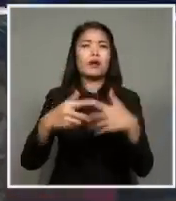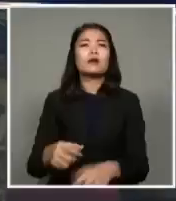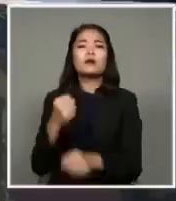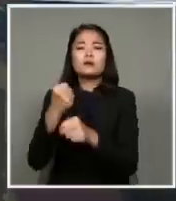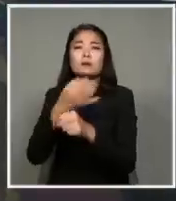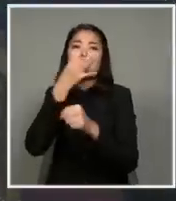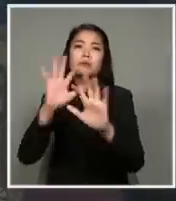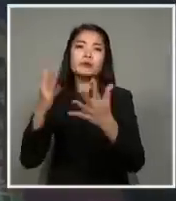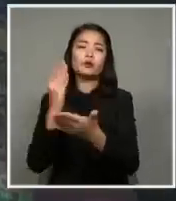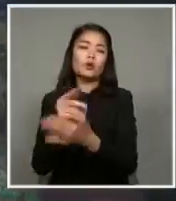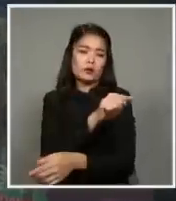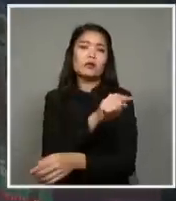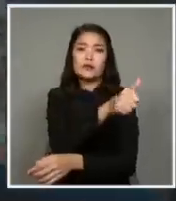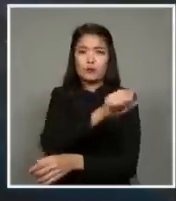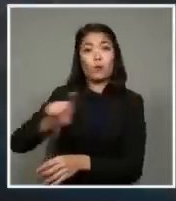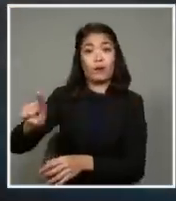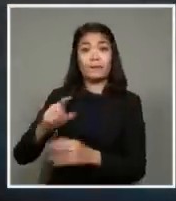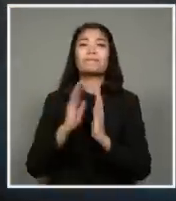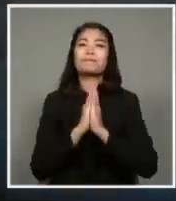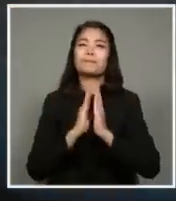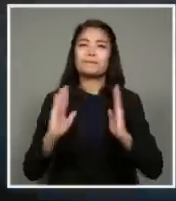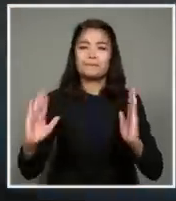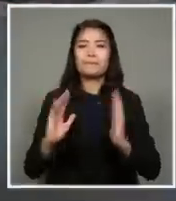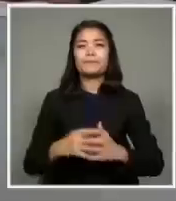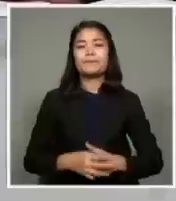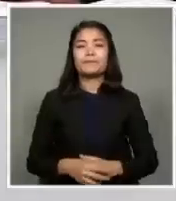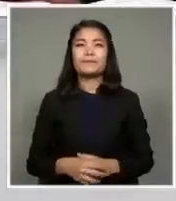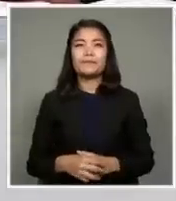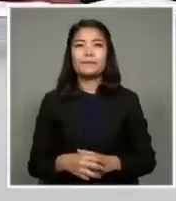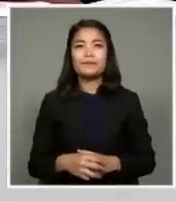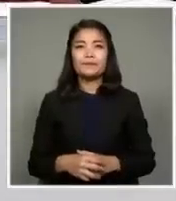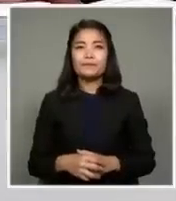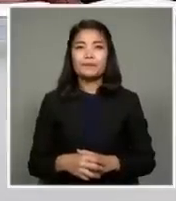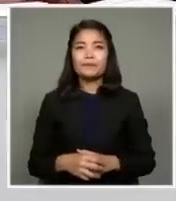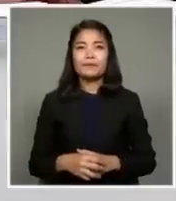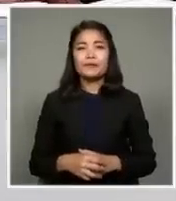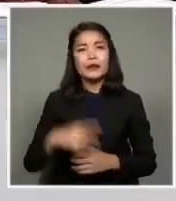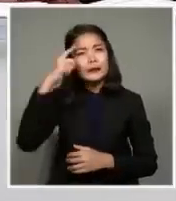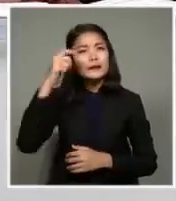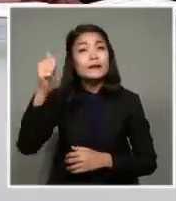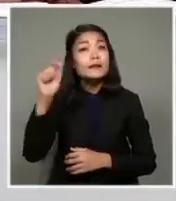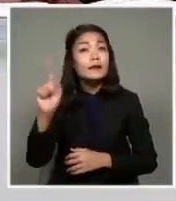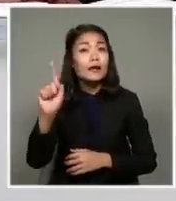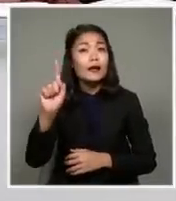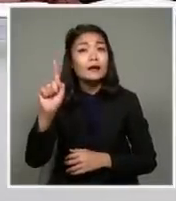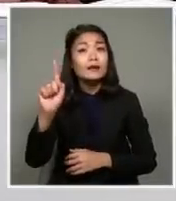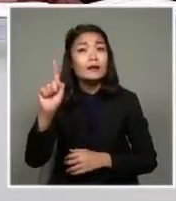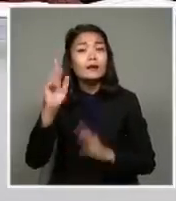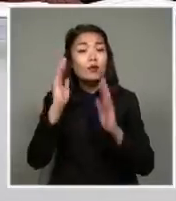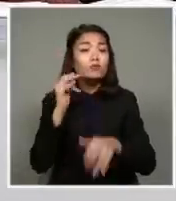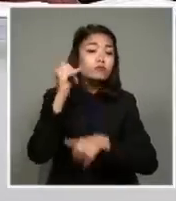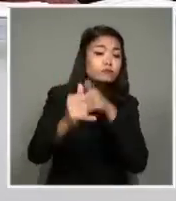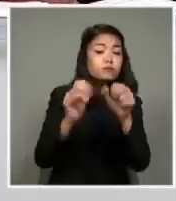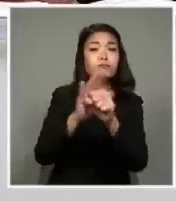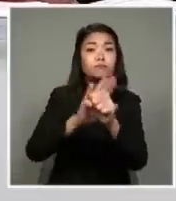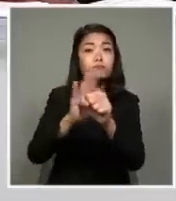ไม่มีงานทำค่ะ ครับขอบคุณคุณนะครับนันทินีบุญอินนะครับคือถ้ามองในมุมดีก็คือว่าอย่างน้อยเนี่ยเมื่อคนไม่ได้เยอะมาก